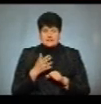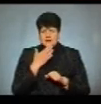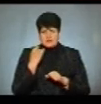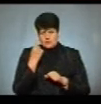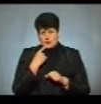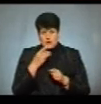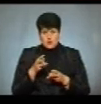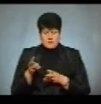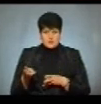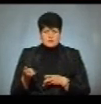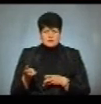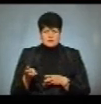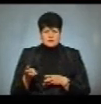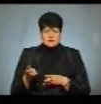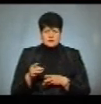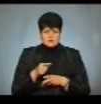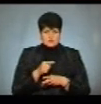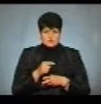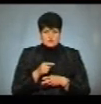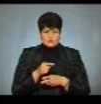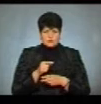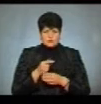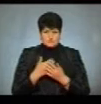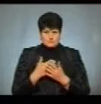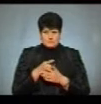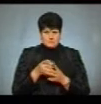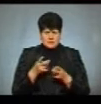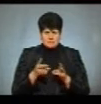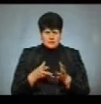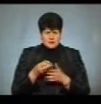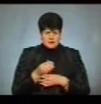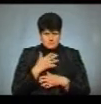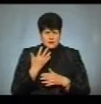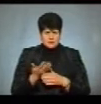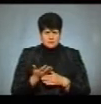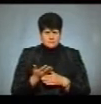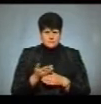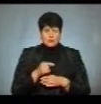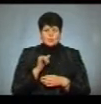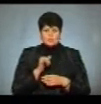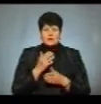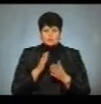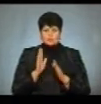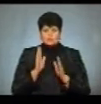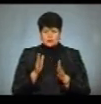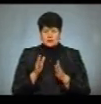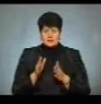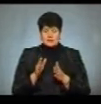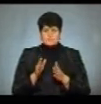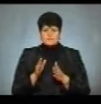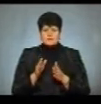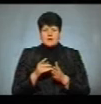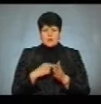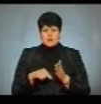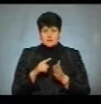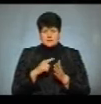індивідуального опалення, тоді не тобто не доведеться платити так багато. Ну, в них буде, якщо буде стояти комерційний облік в